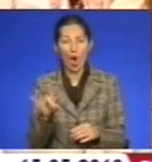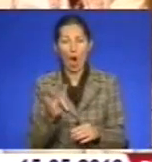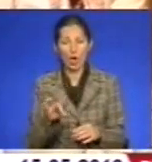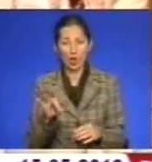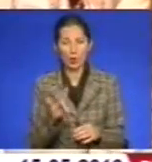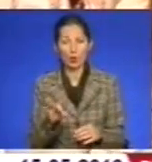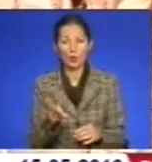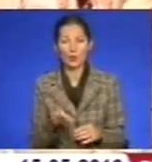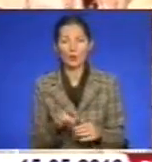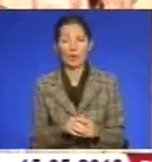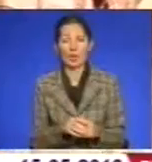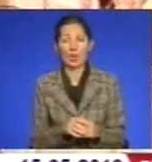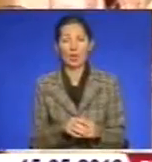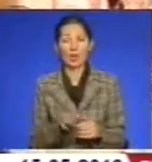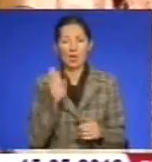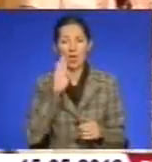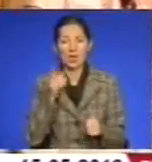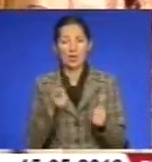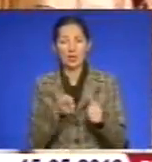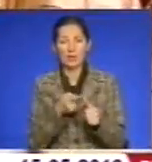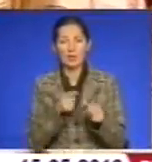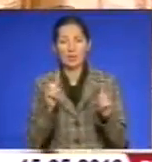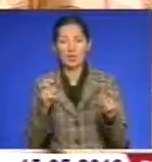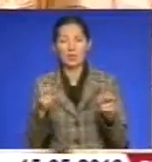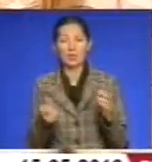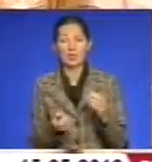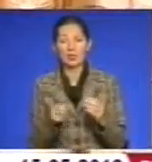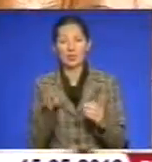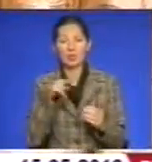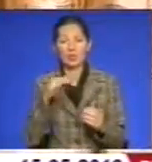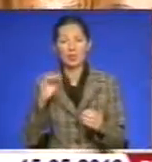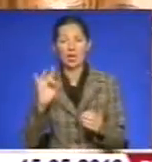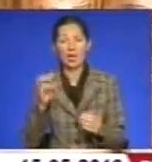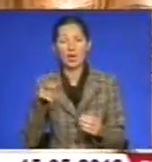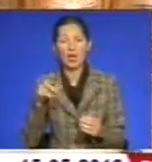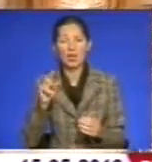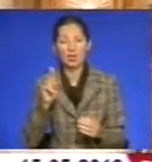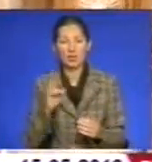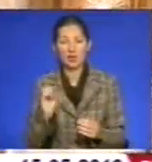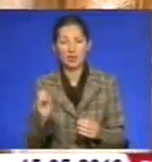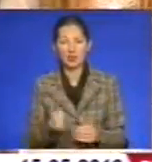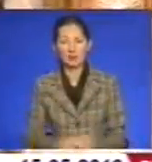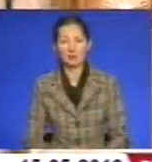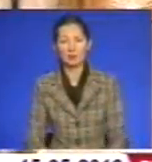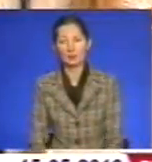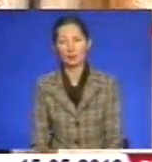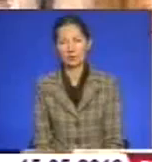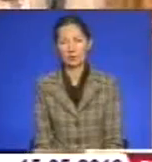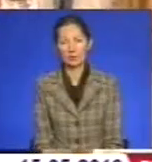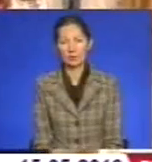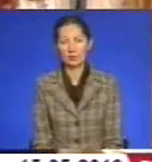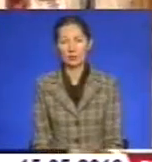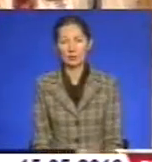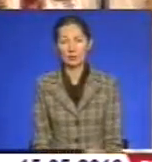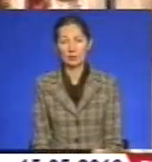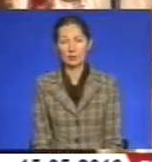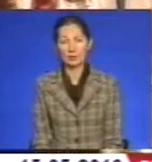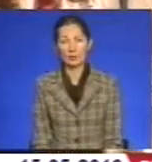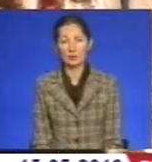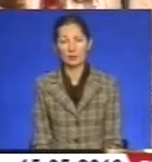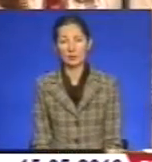наш жучок невеличкий купив собі черевички, грай, жучку, грай, не боже, дай ти, пан